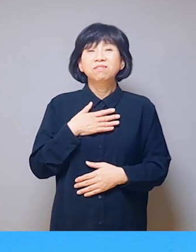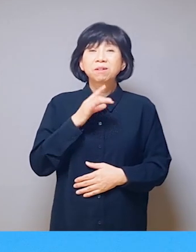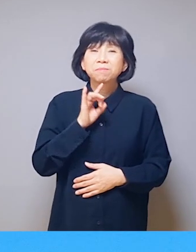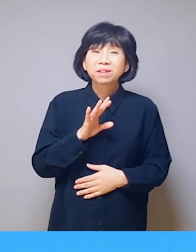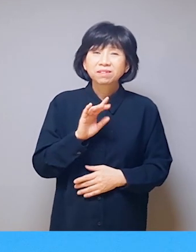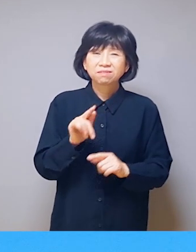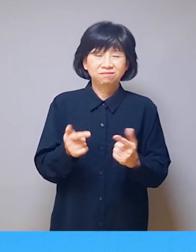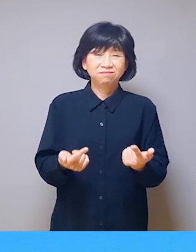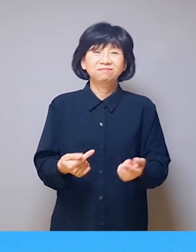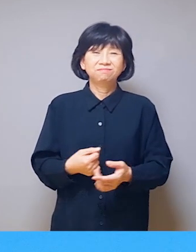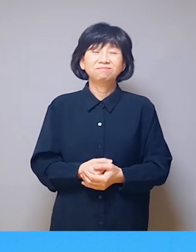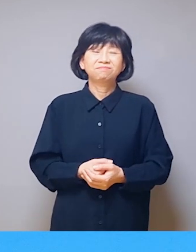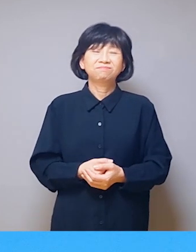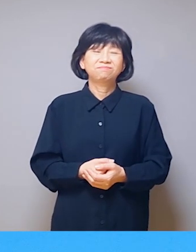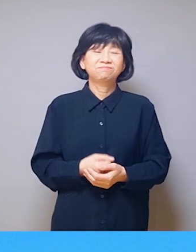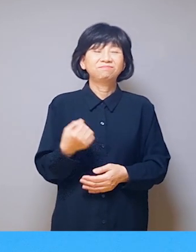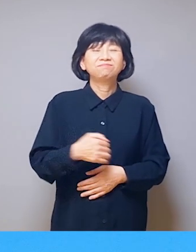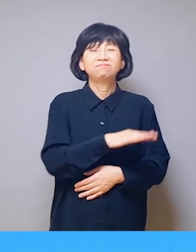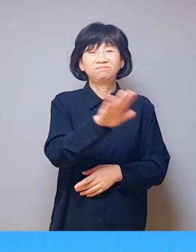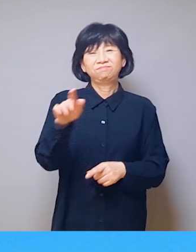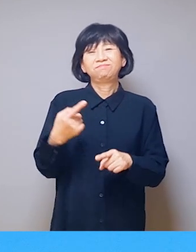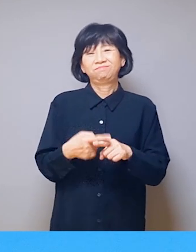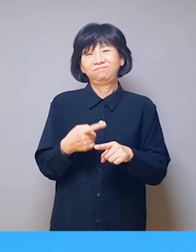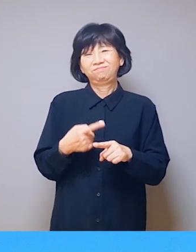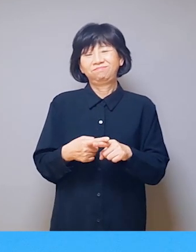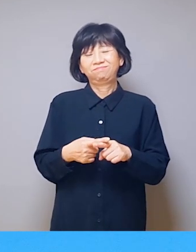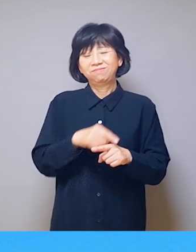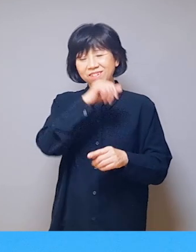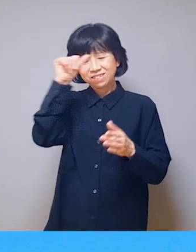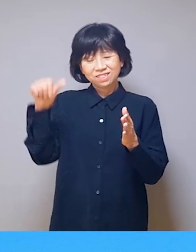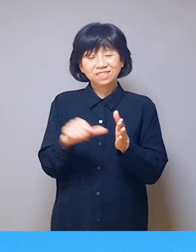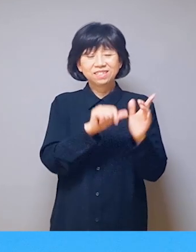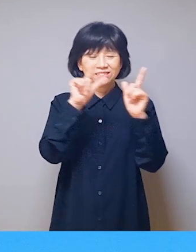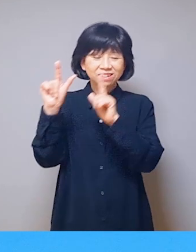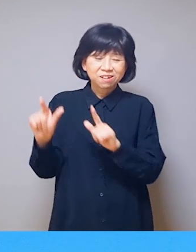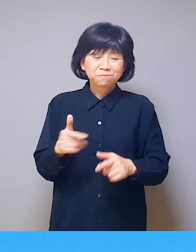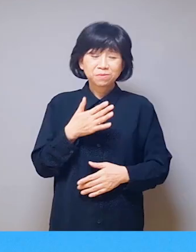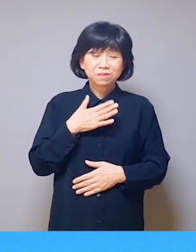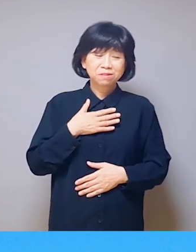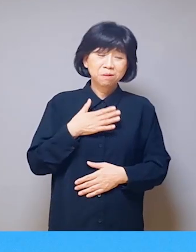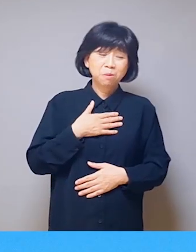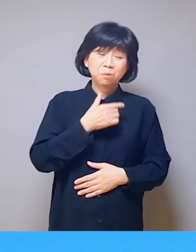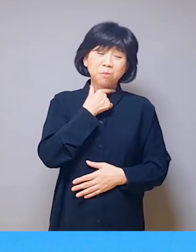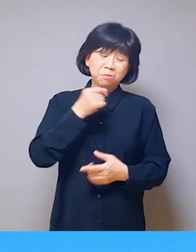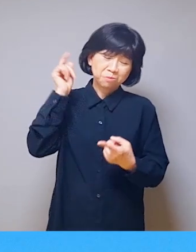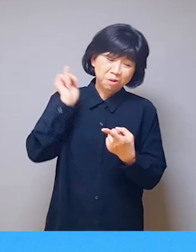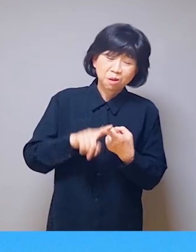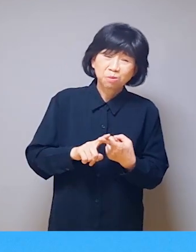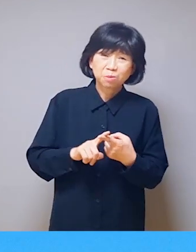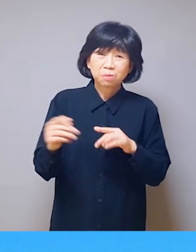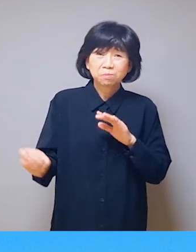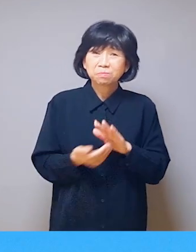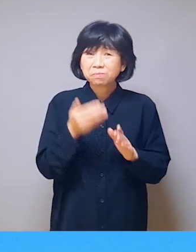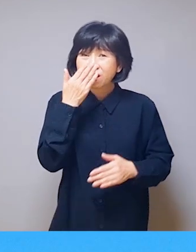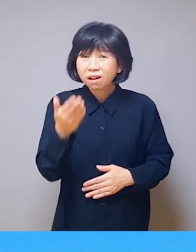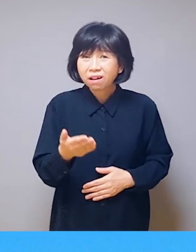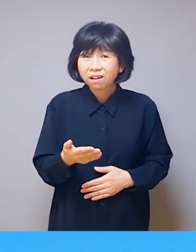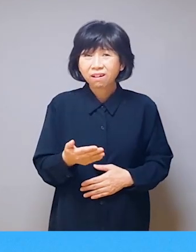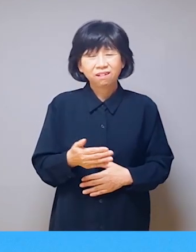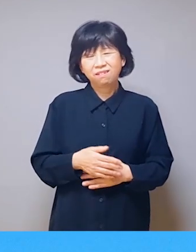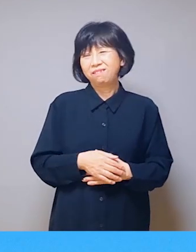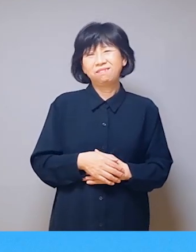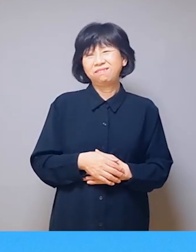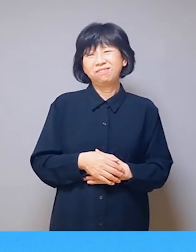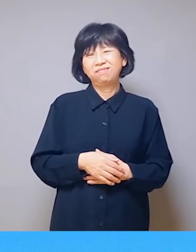그럴까요? 우리도 마찬가지. 우리 인생길에서 내 마음대로 안 되는 게 많더라고요.